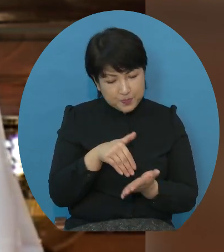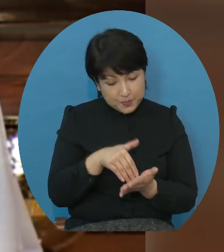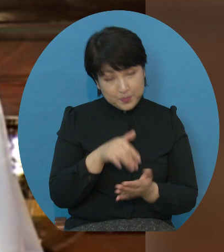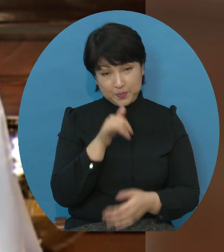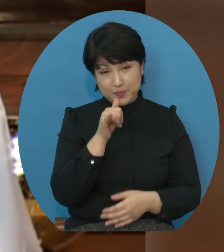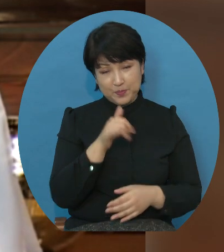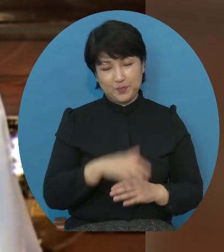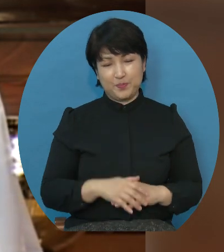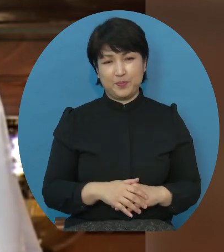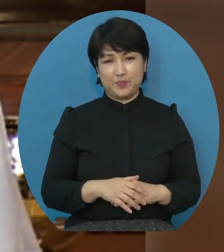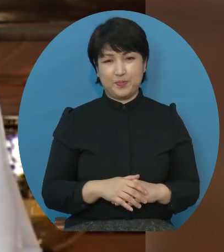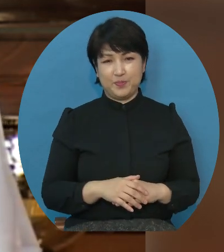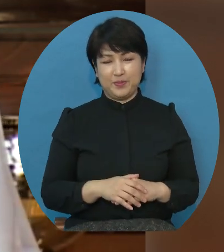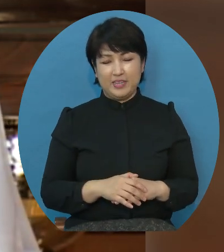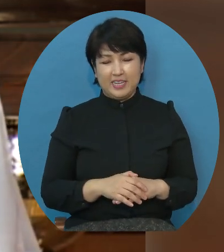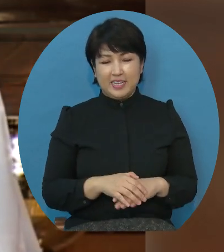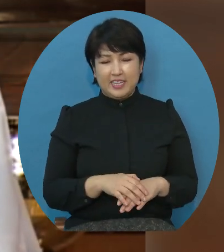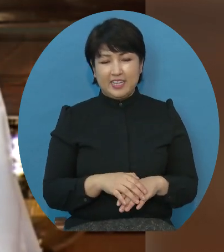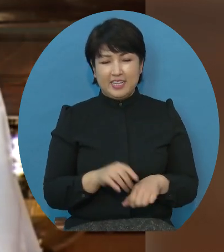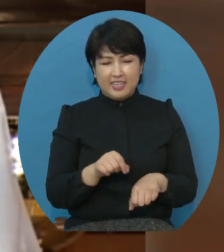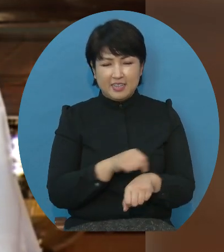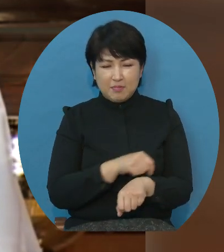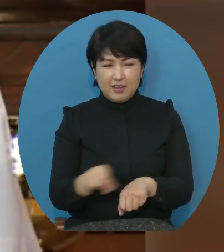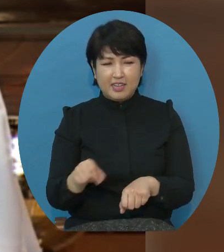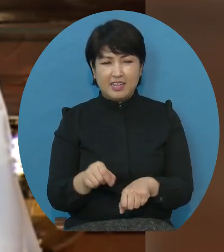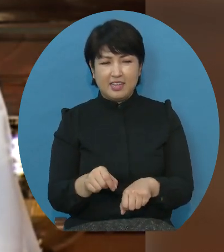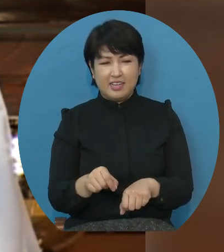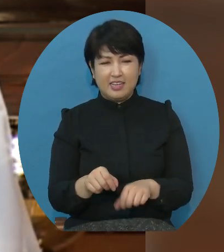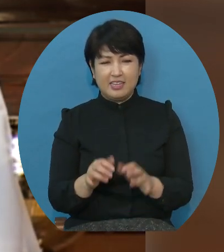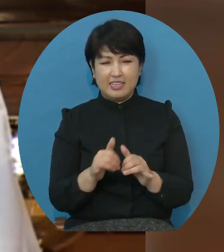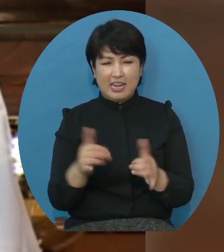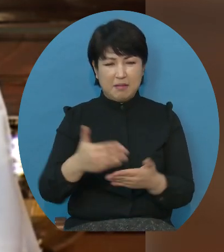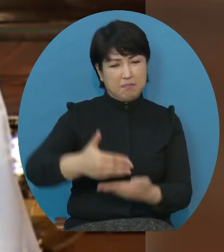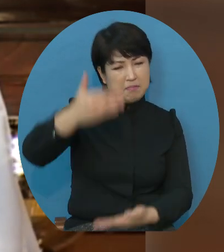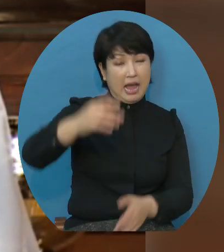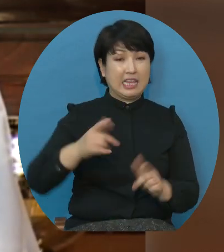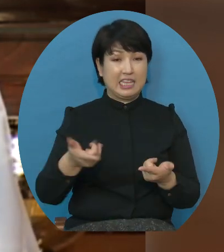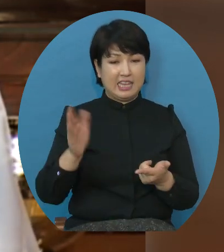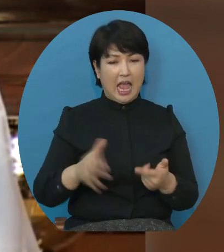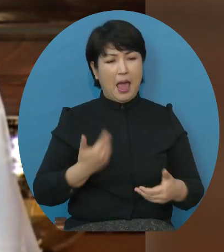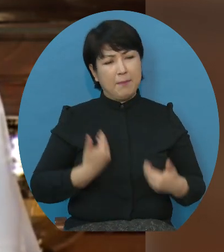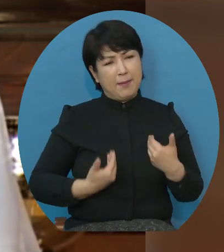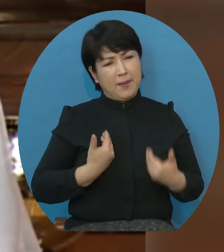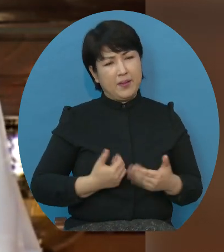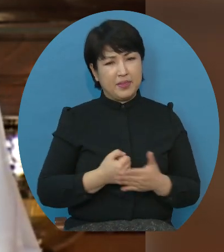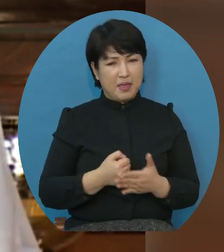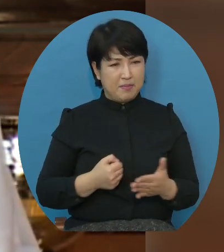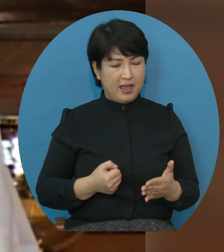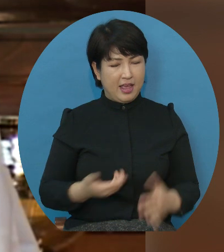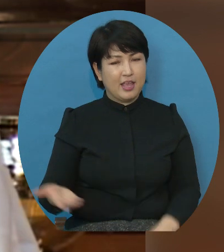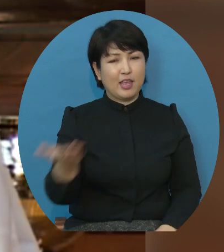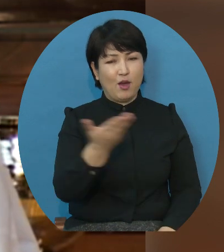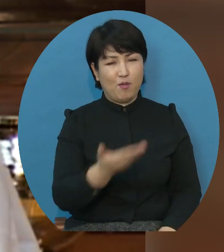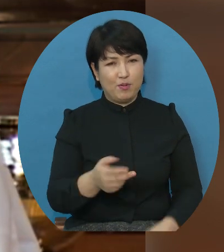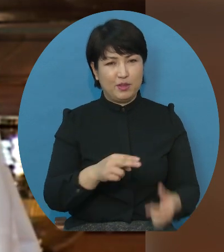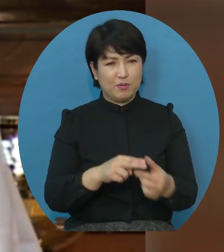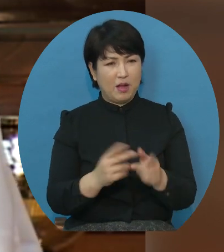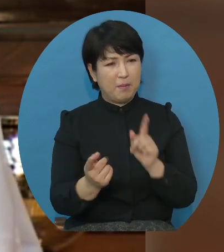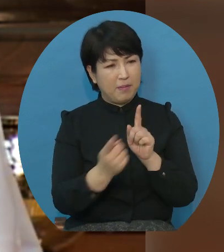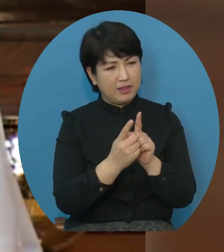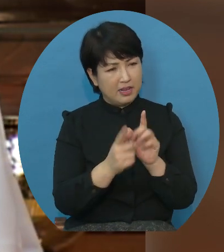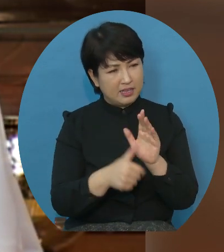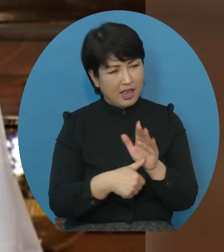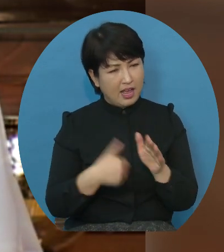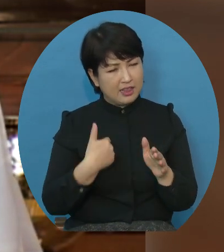뉴 7 되어 있어야 특별히 담을 살거나 인데 바쁘다는 핑계로 이렇게 대중과의 만남의